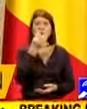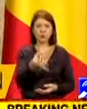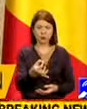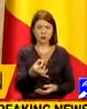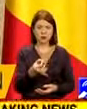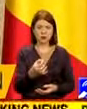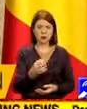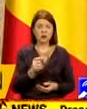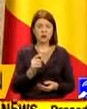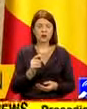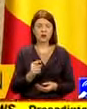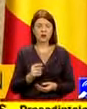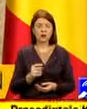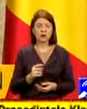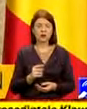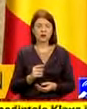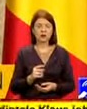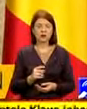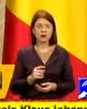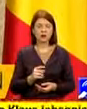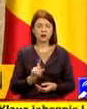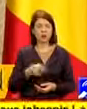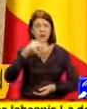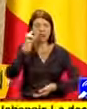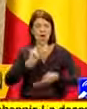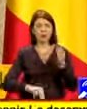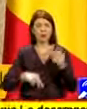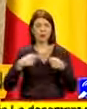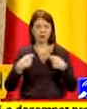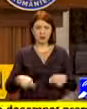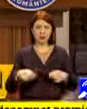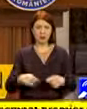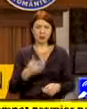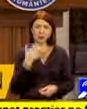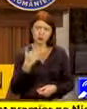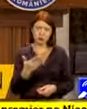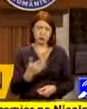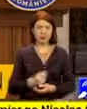să poată să fie, aprobat în Parlament. Vă mulțumesc!